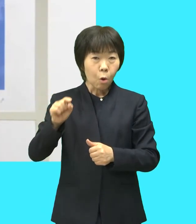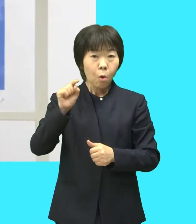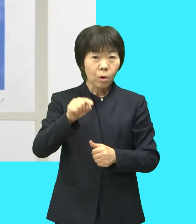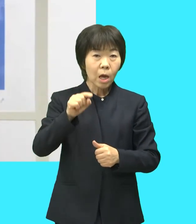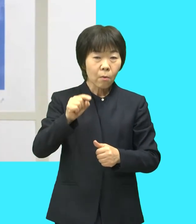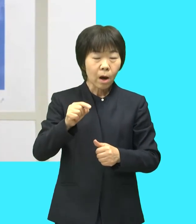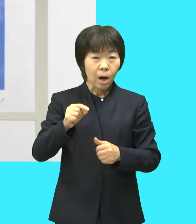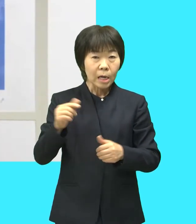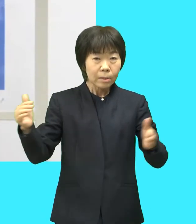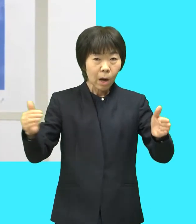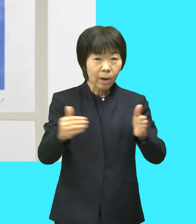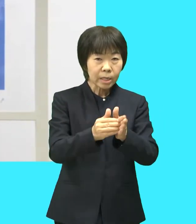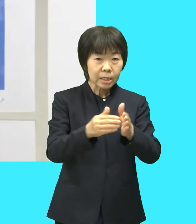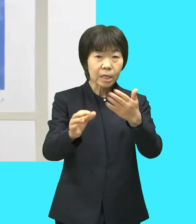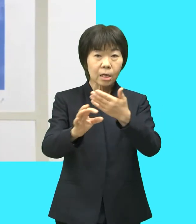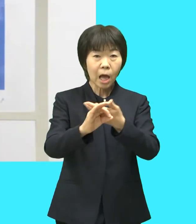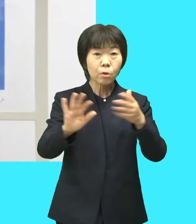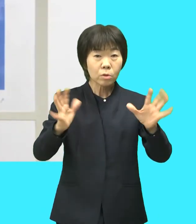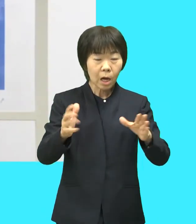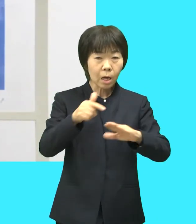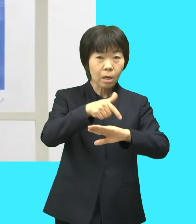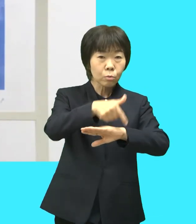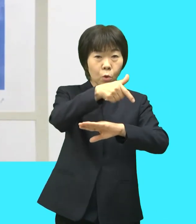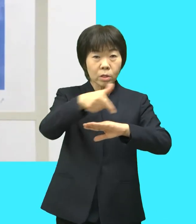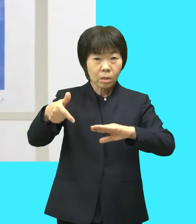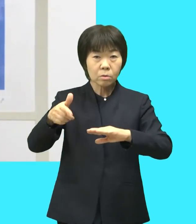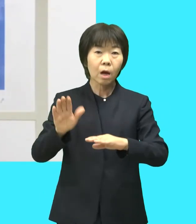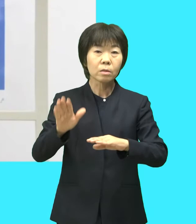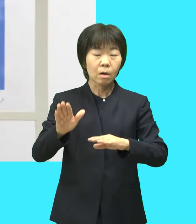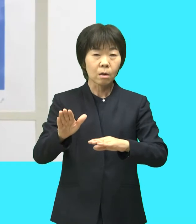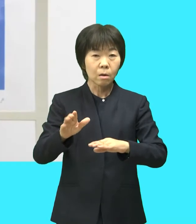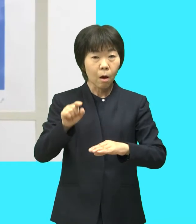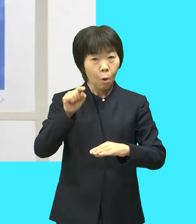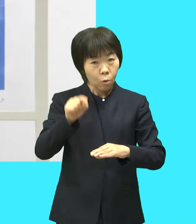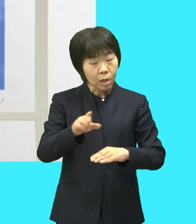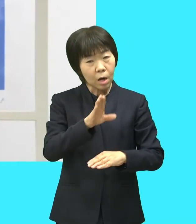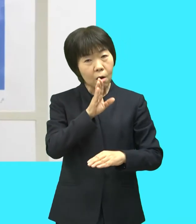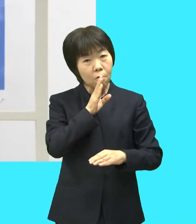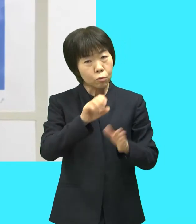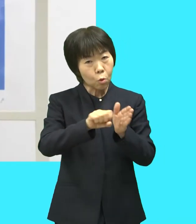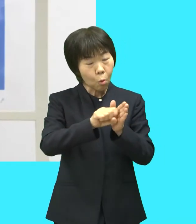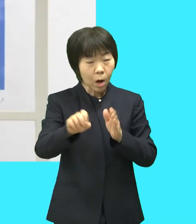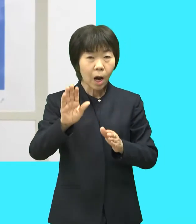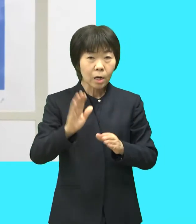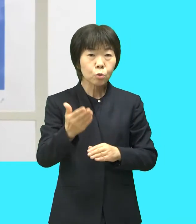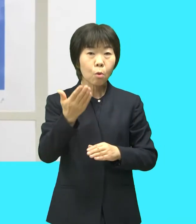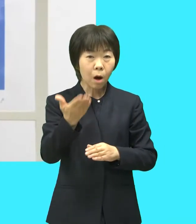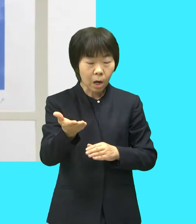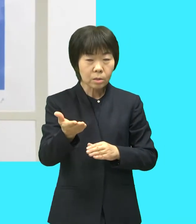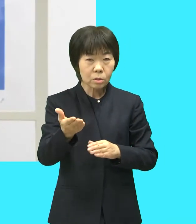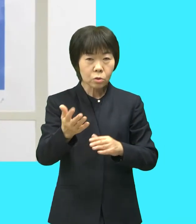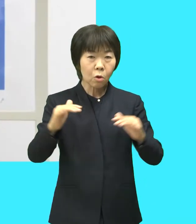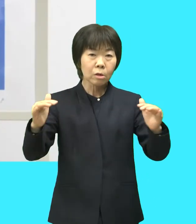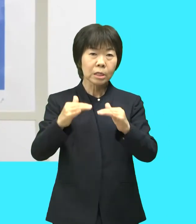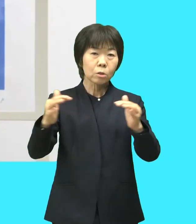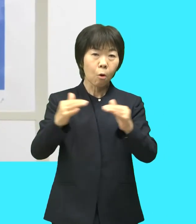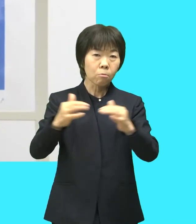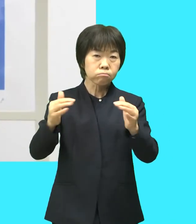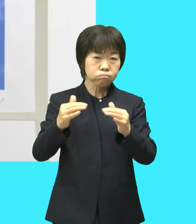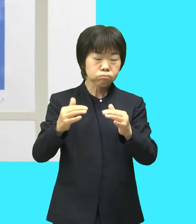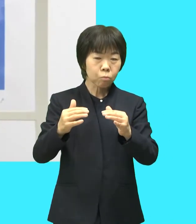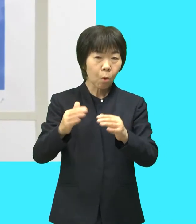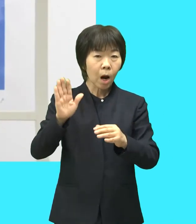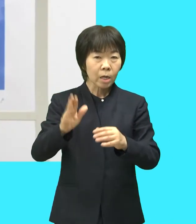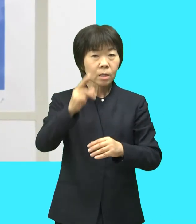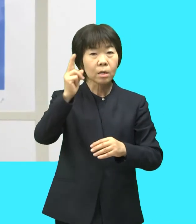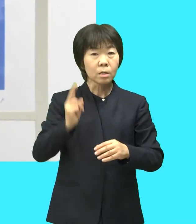ものは例のないプロジェクトだったんですが、これが本当に機能するのかという議論、やはりだいぶ官邸の中でも